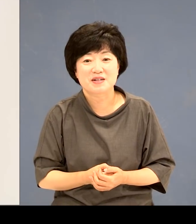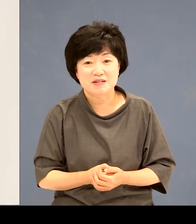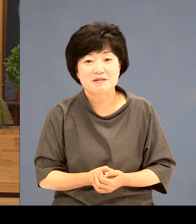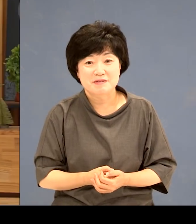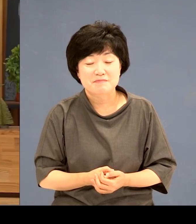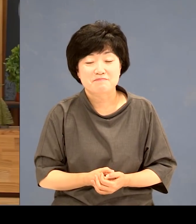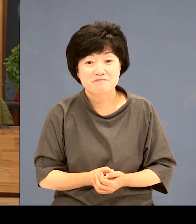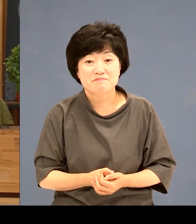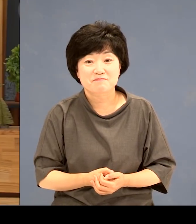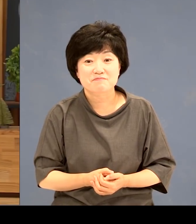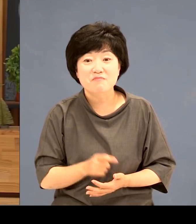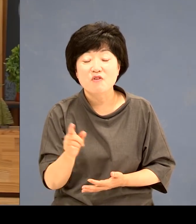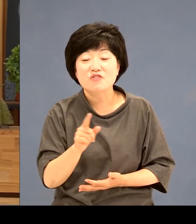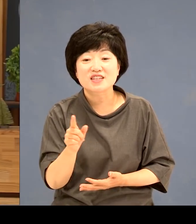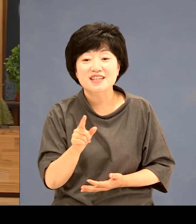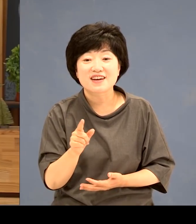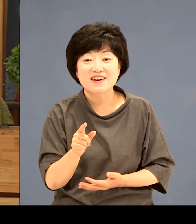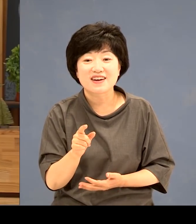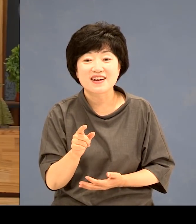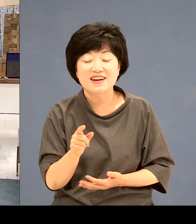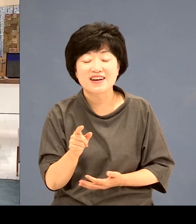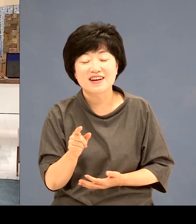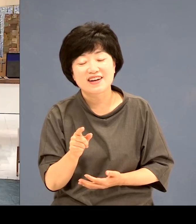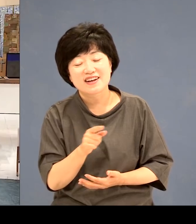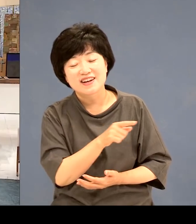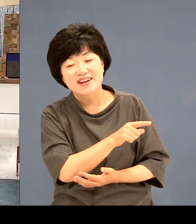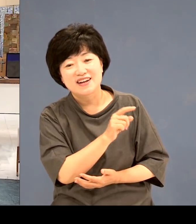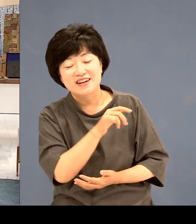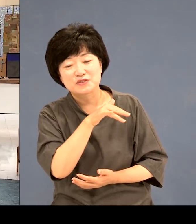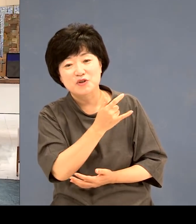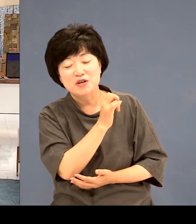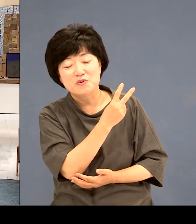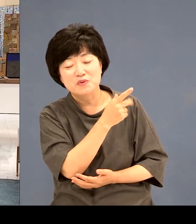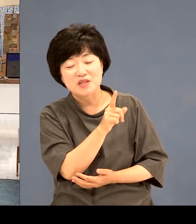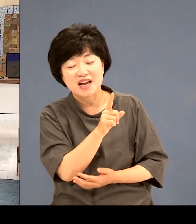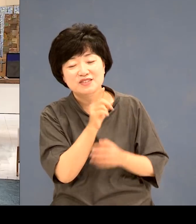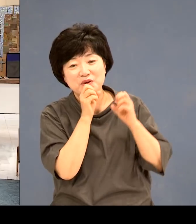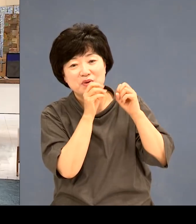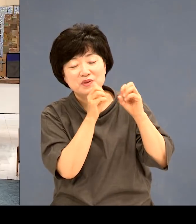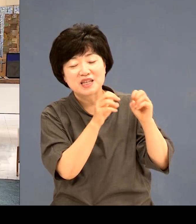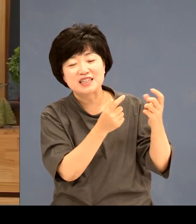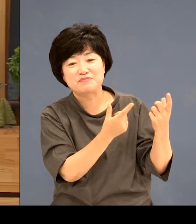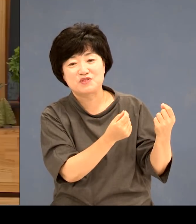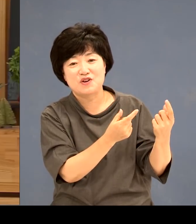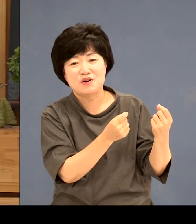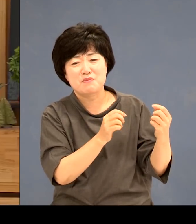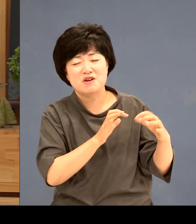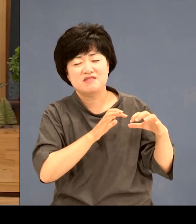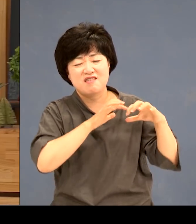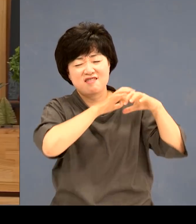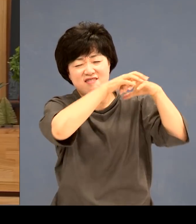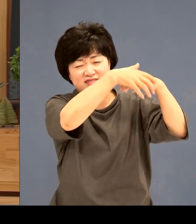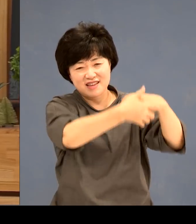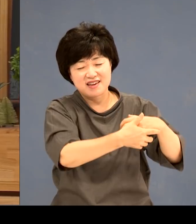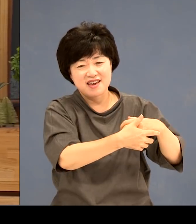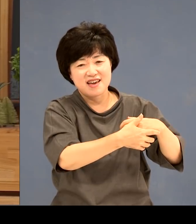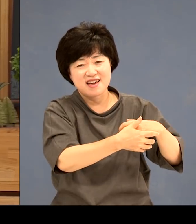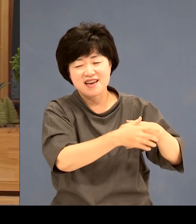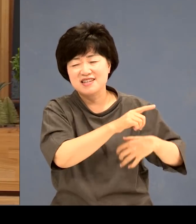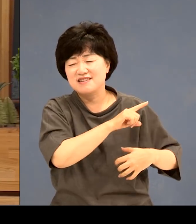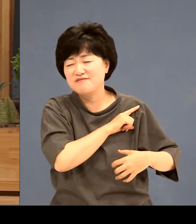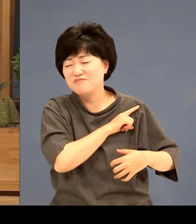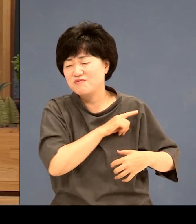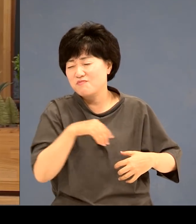싶어요. 네. 어떠세요, 우리 연희엘 자매님? 이렇게 아마 우리 최현아 선교사님처럼 전